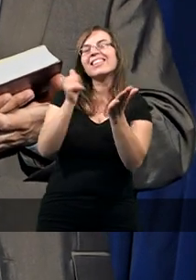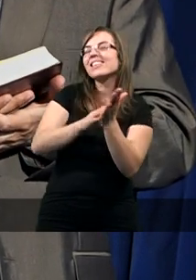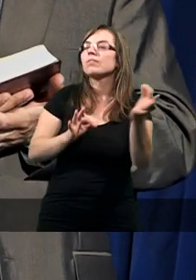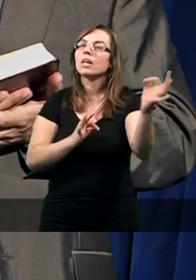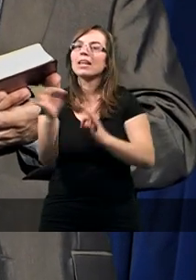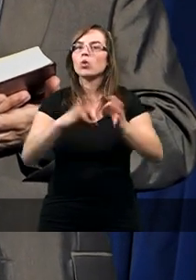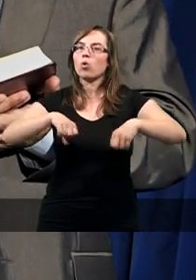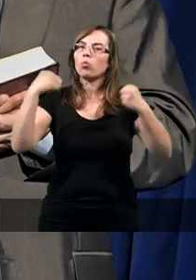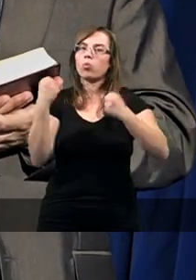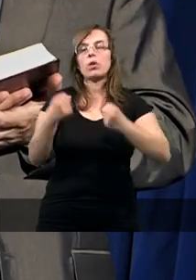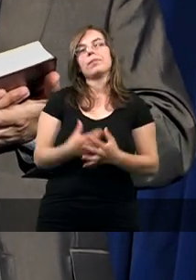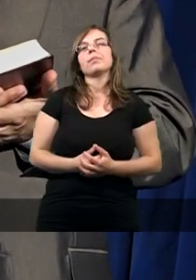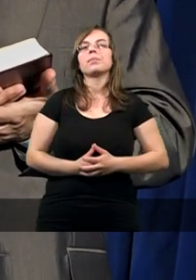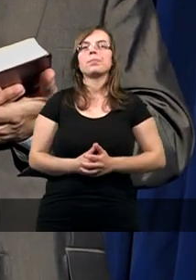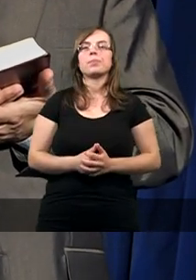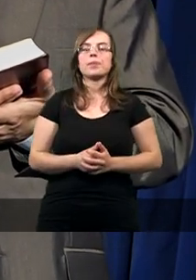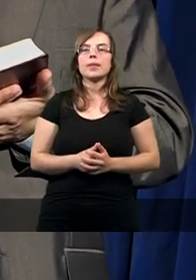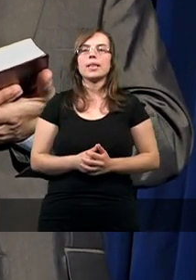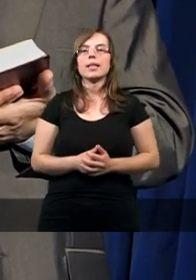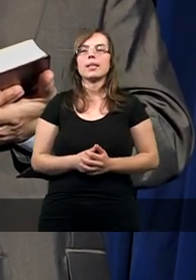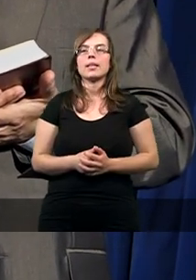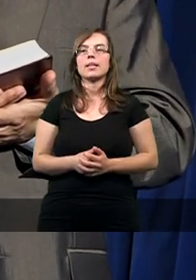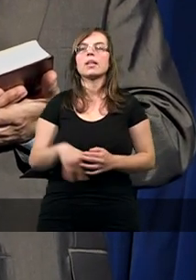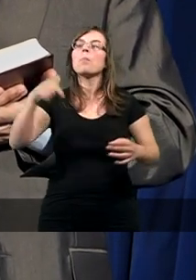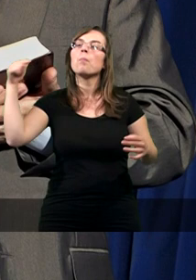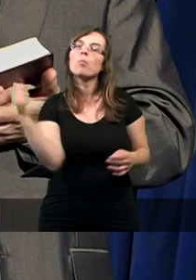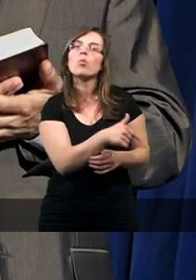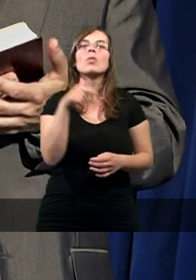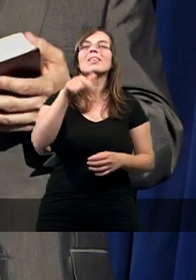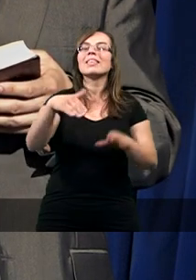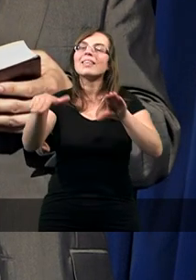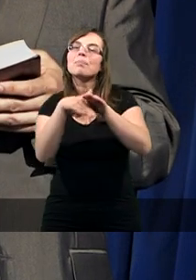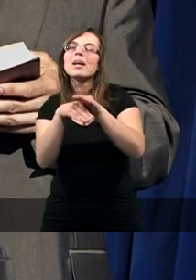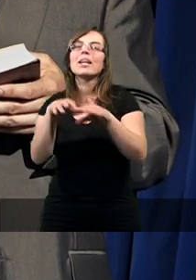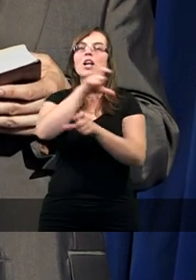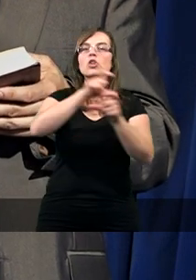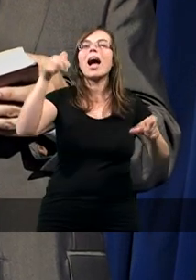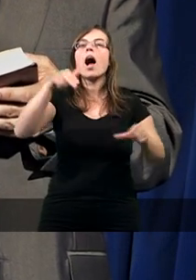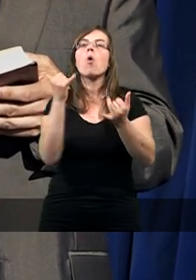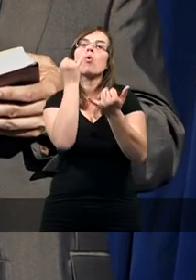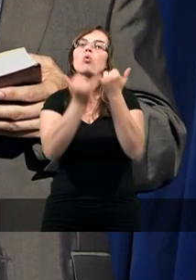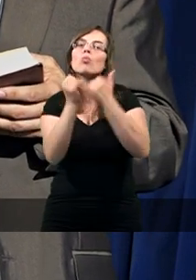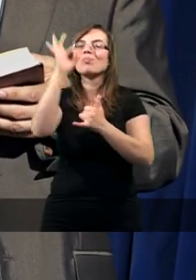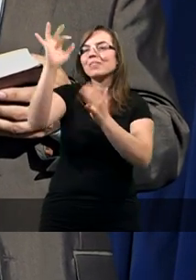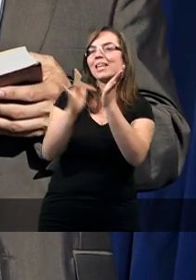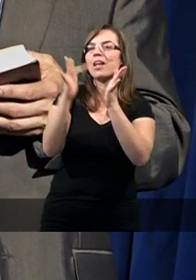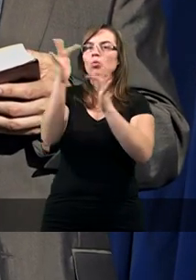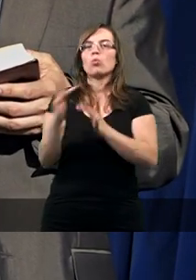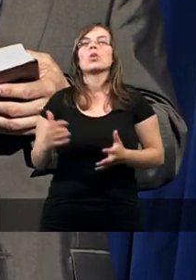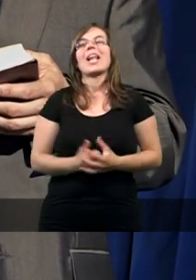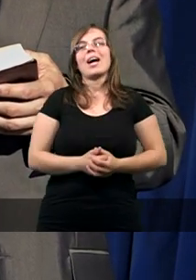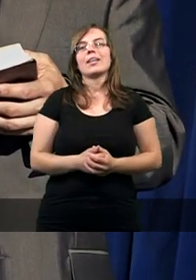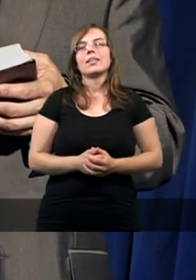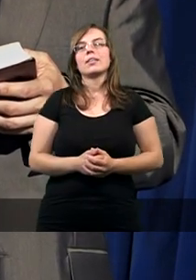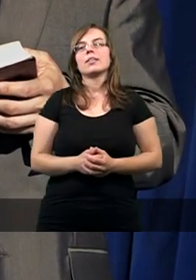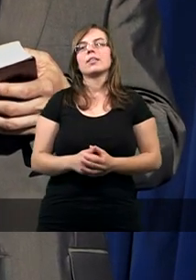niezwykłej historii. We need to spend time at the feet of Jesus. Musimy spędzać czas u stóp Jezusa. In repentance